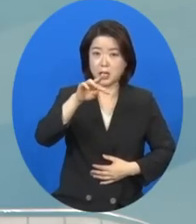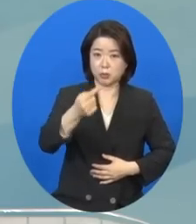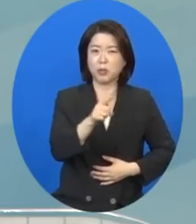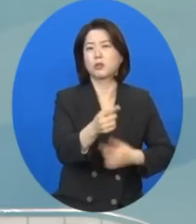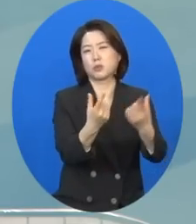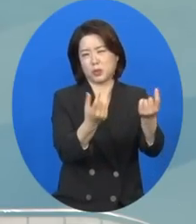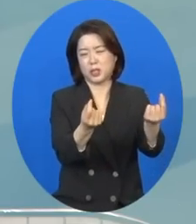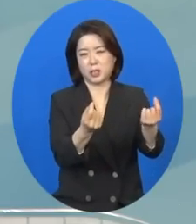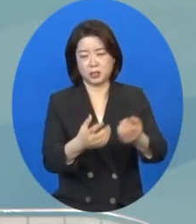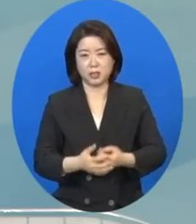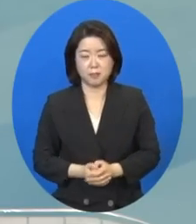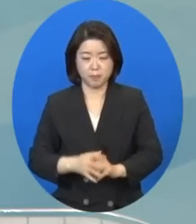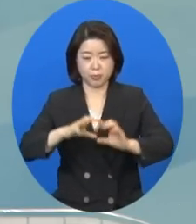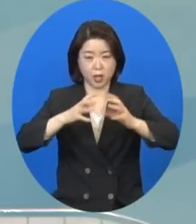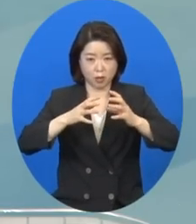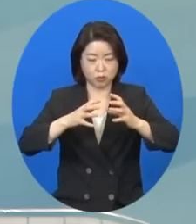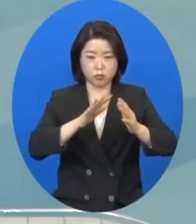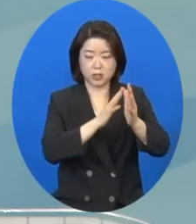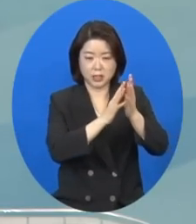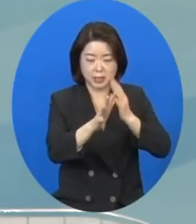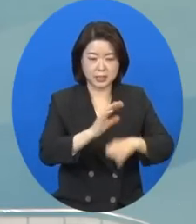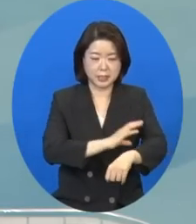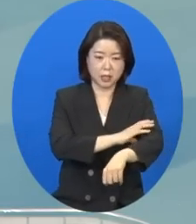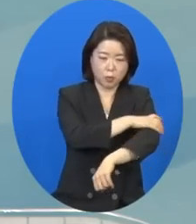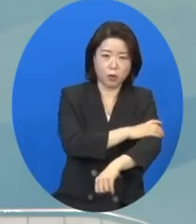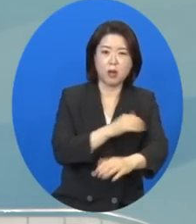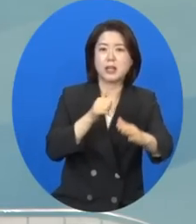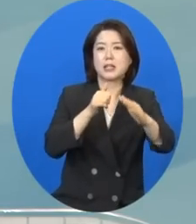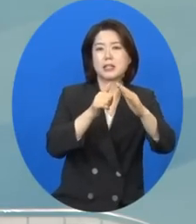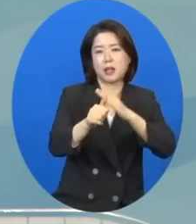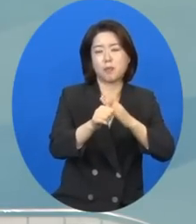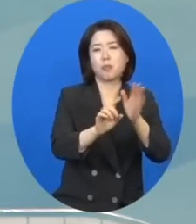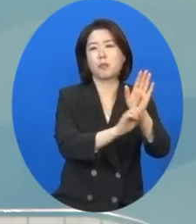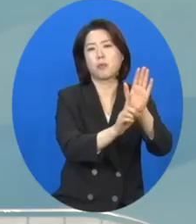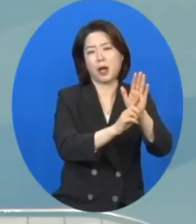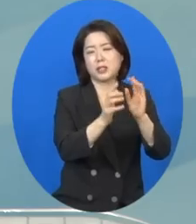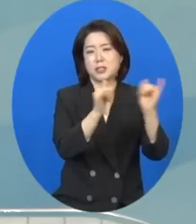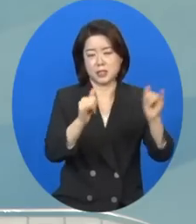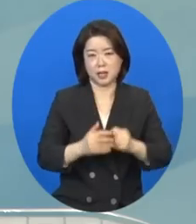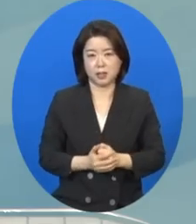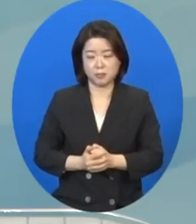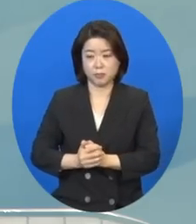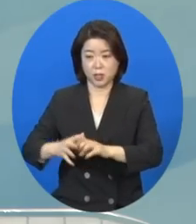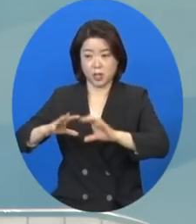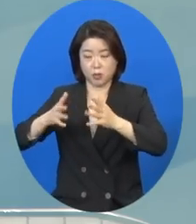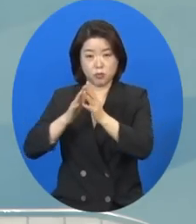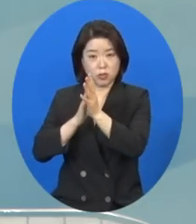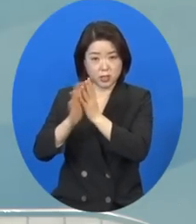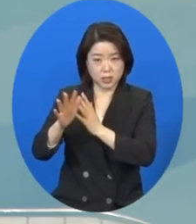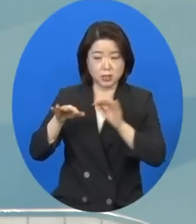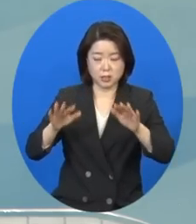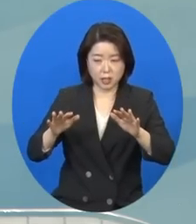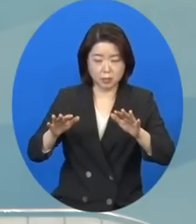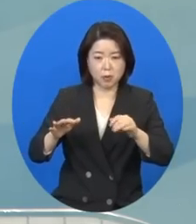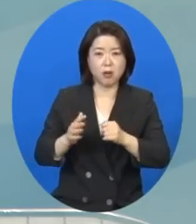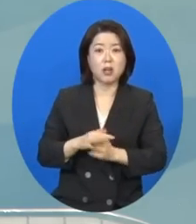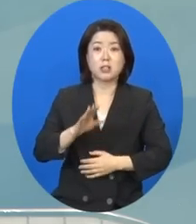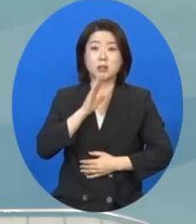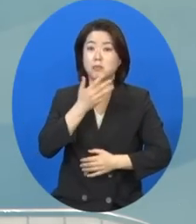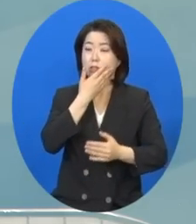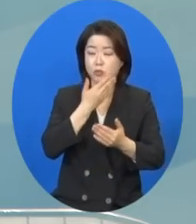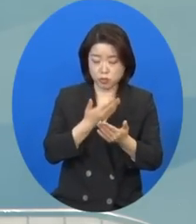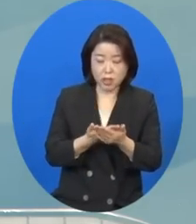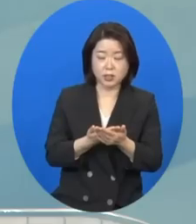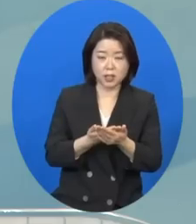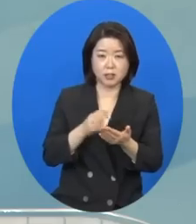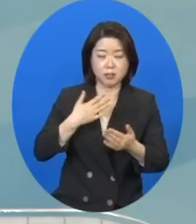빌라도는 국가질서와 권력을 상징하는 인물이에요 여러분 국가 질서와 권력이 얼마나 중요한지 이번에 이태원 사태를 보면서도